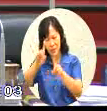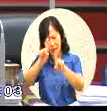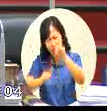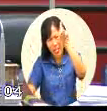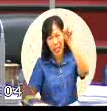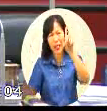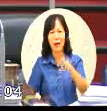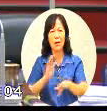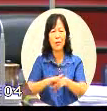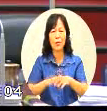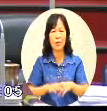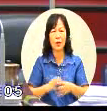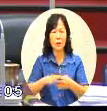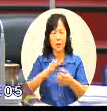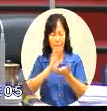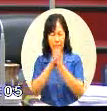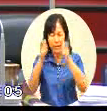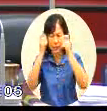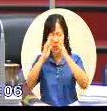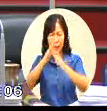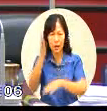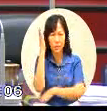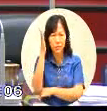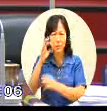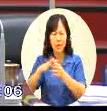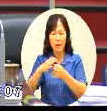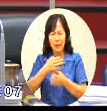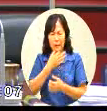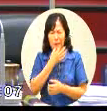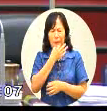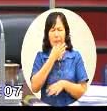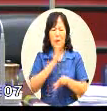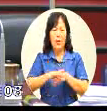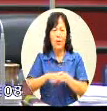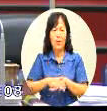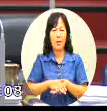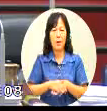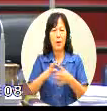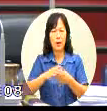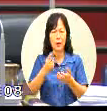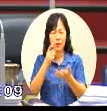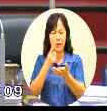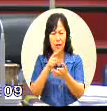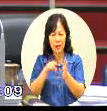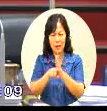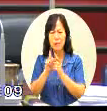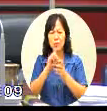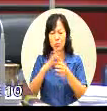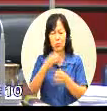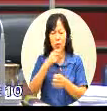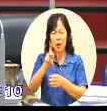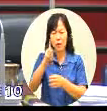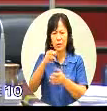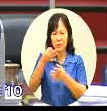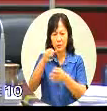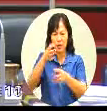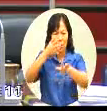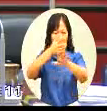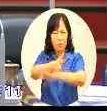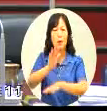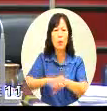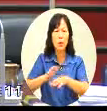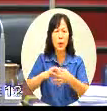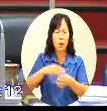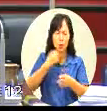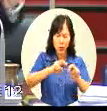这个就是造成高雄市长财政陷入困境的，永远都是人家在讲的举债破表，你这个调一调不就没有举